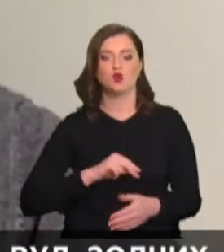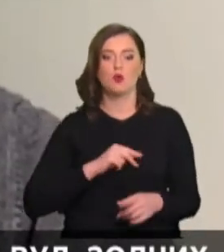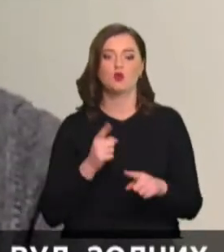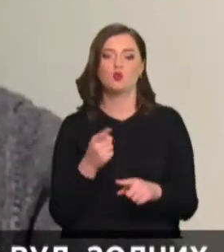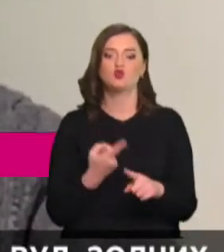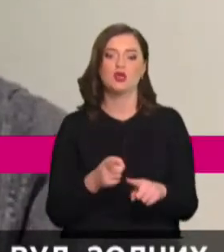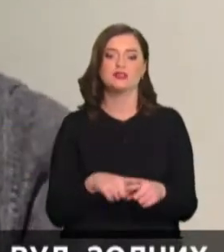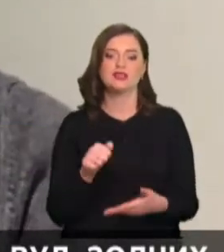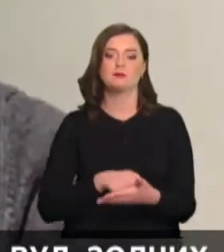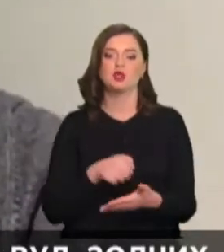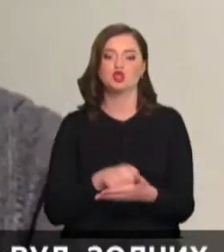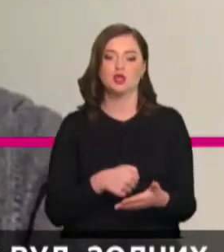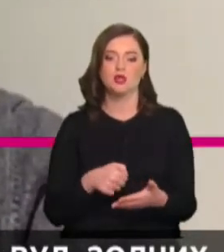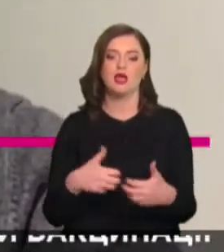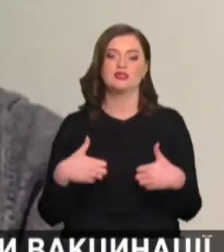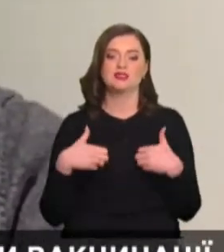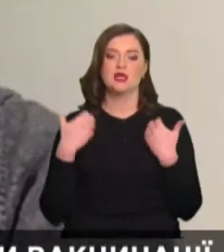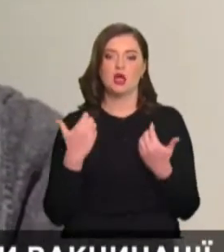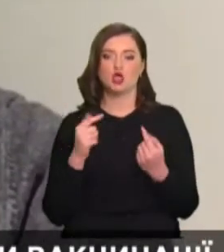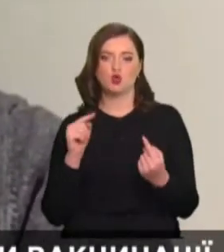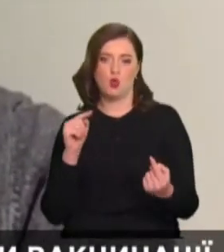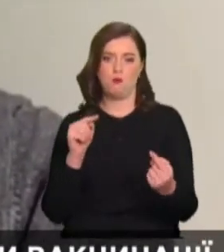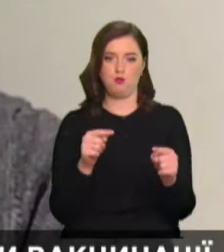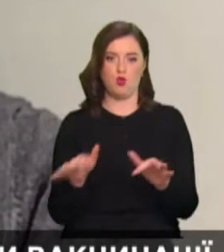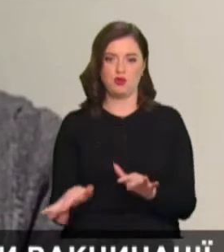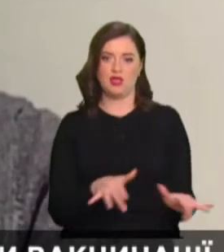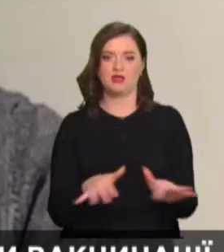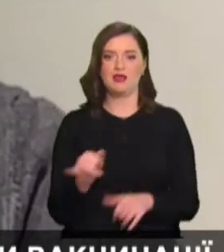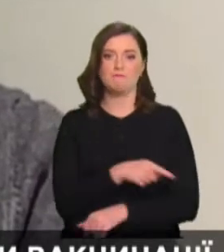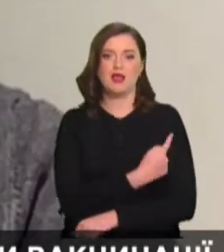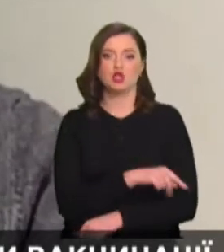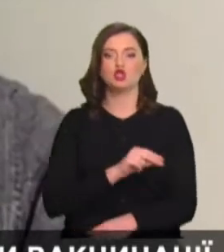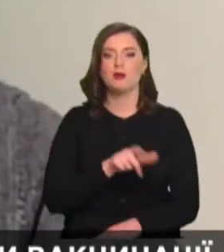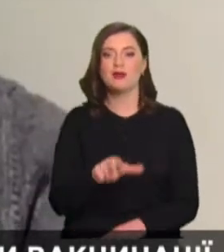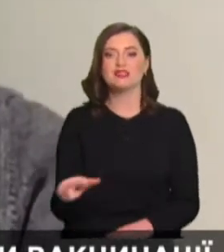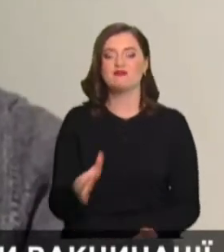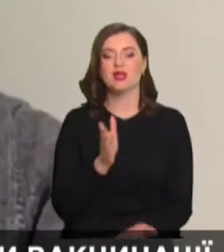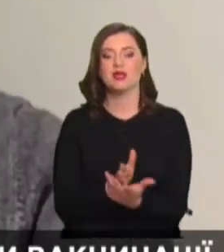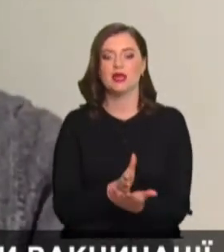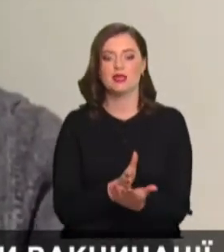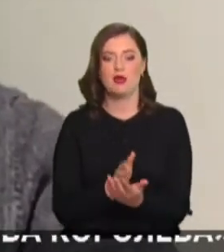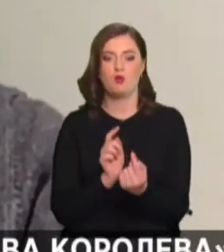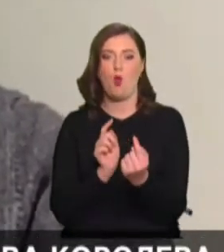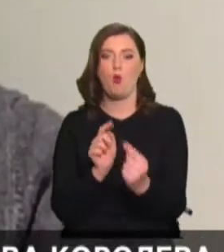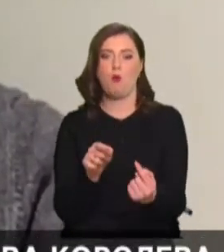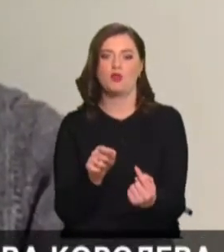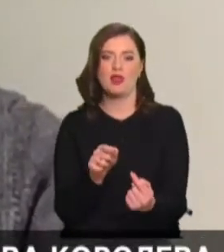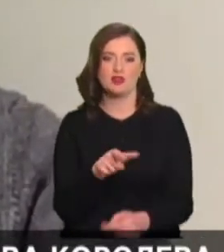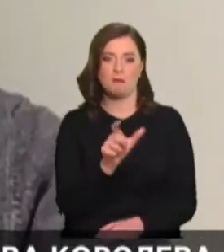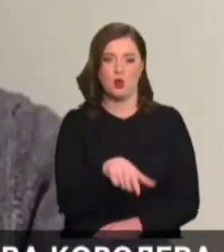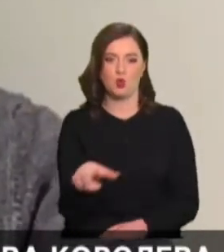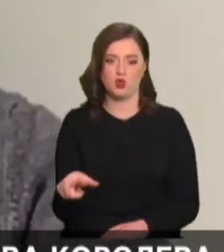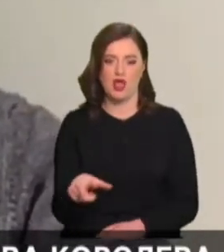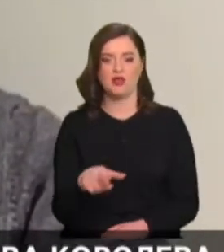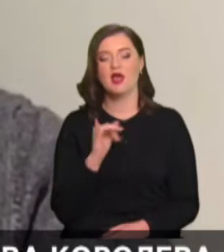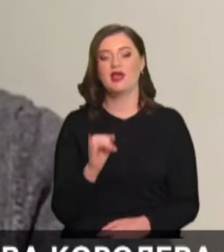це спричинює страшну протидію. І медичні працівники є опонентами людей, і